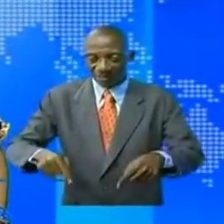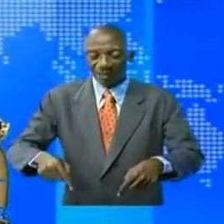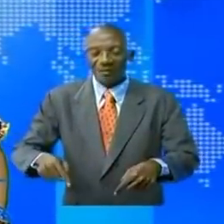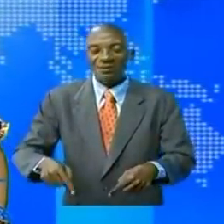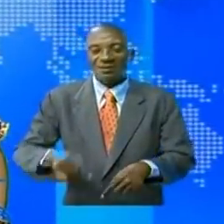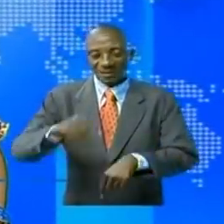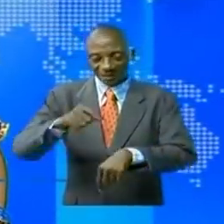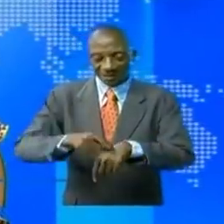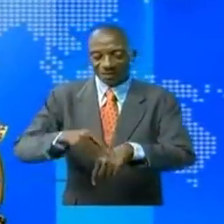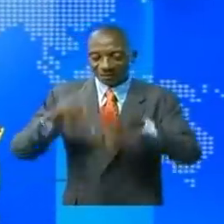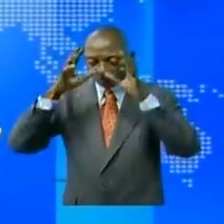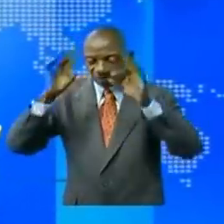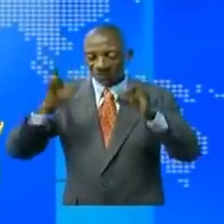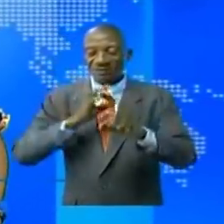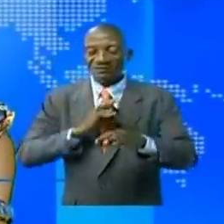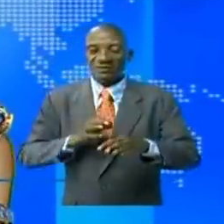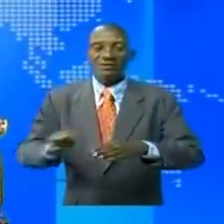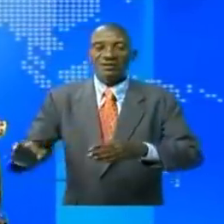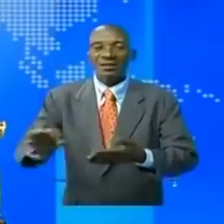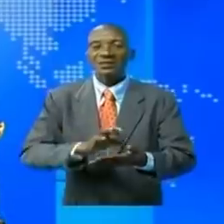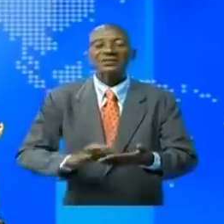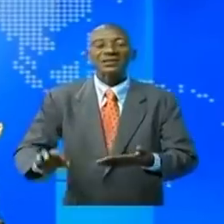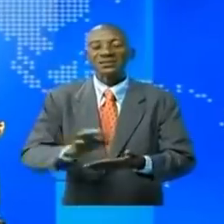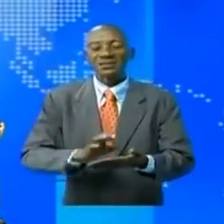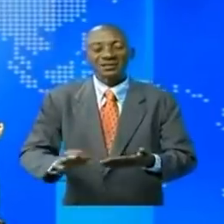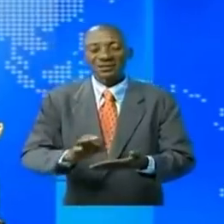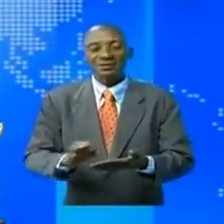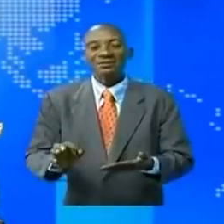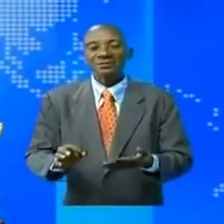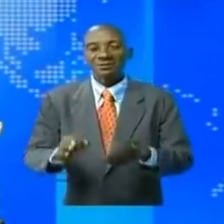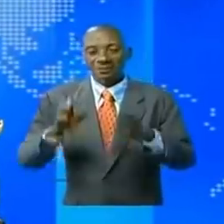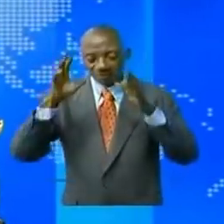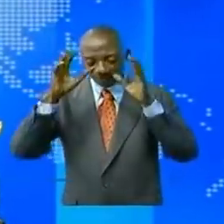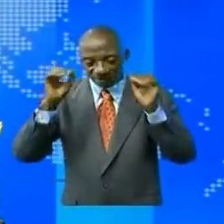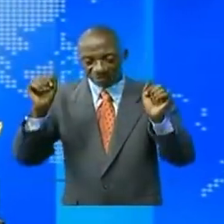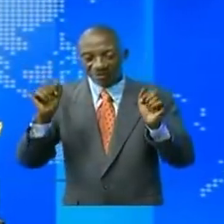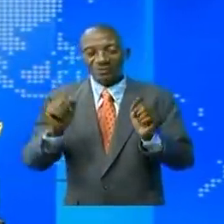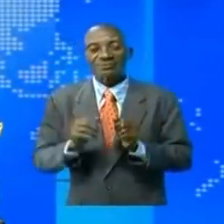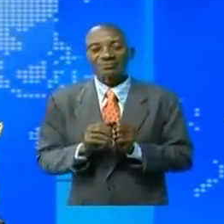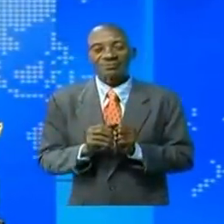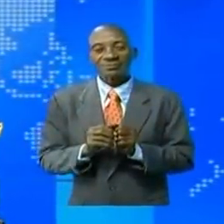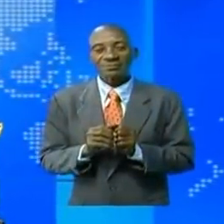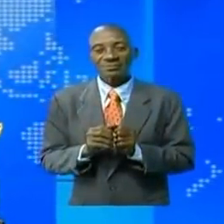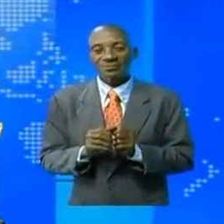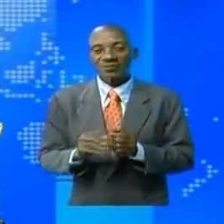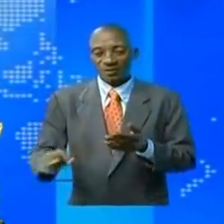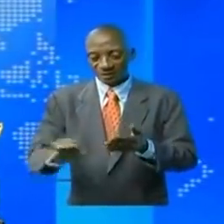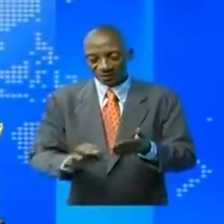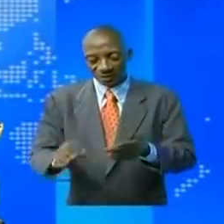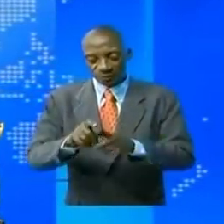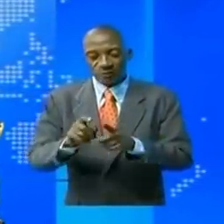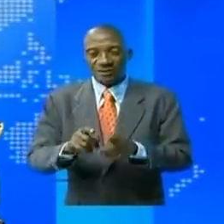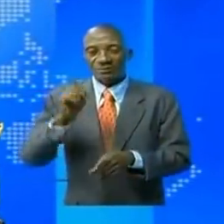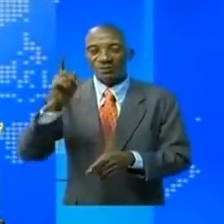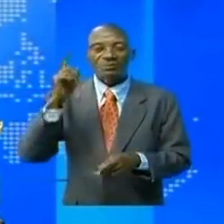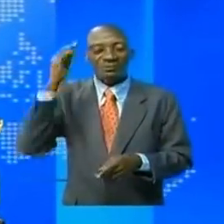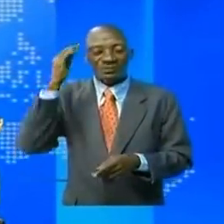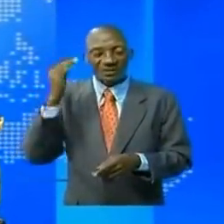de sa signature. Félix Antoine Tshisekedi Tshilombo, Jean-Michel Samalukonde Kyenge, Premier